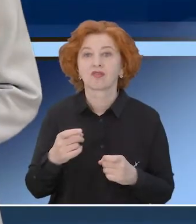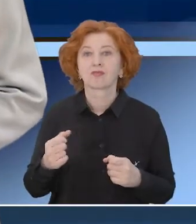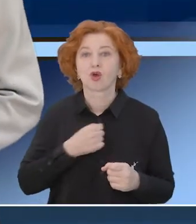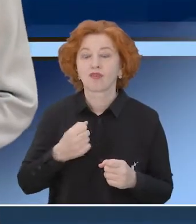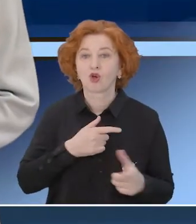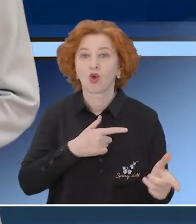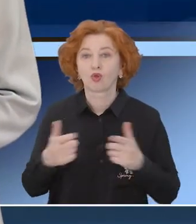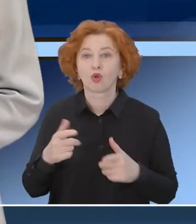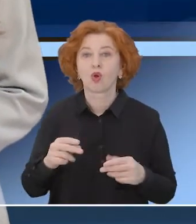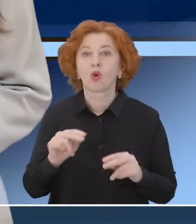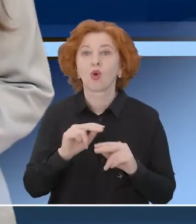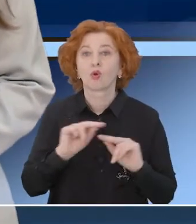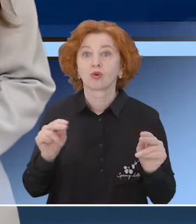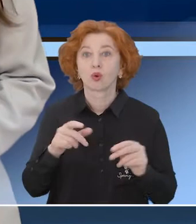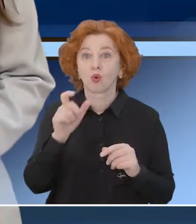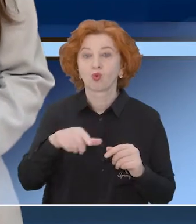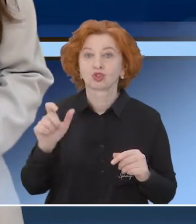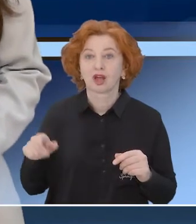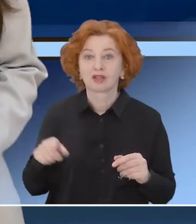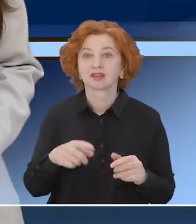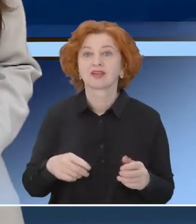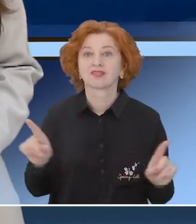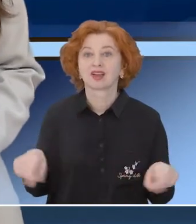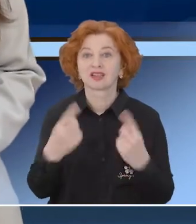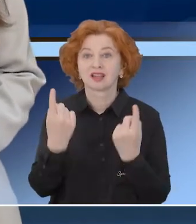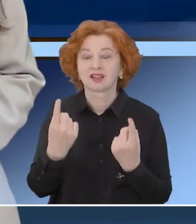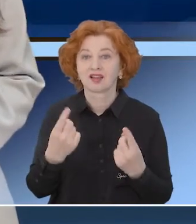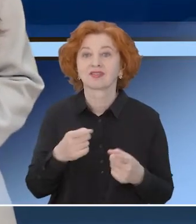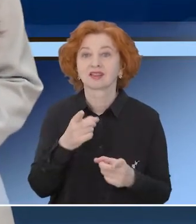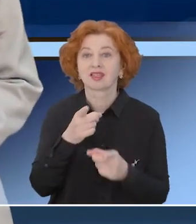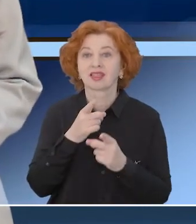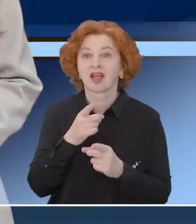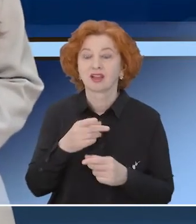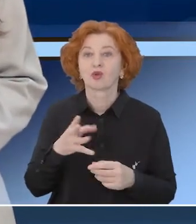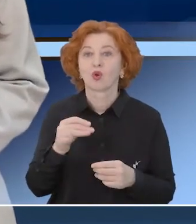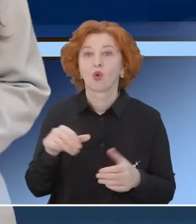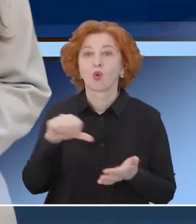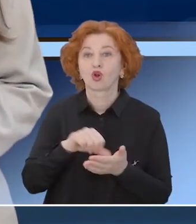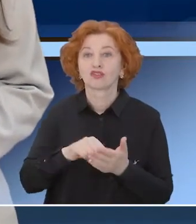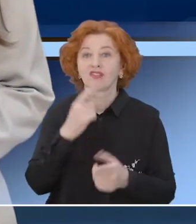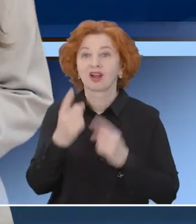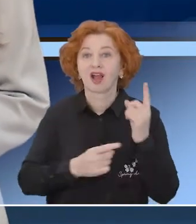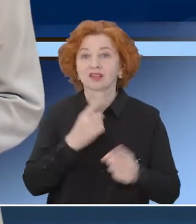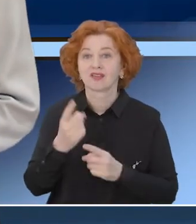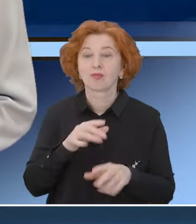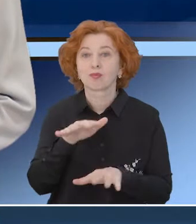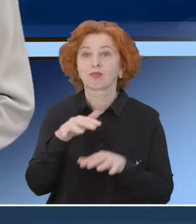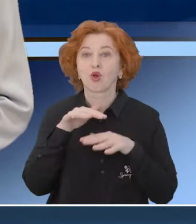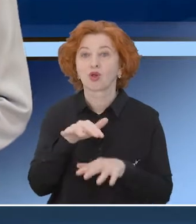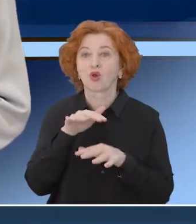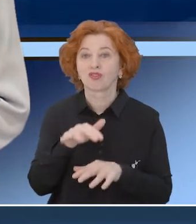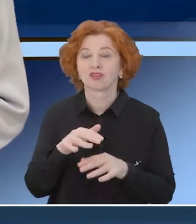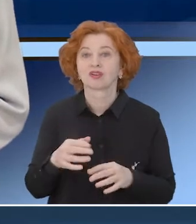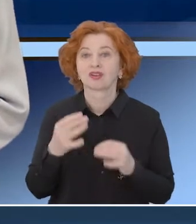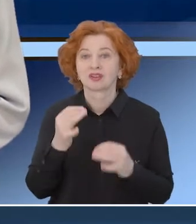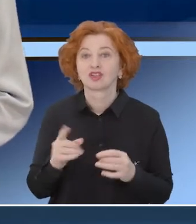Оружие в боевой готовности. Участники патриотического клуба «Звезда» восстанавливают фронтовую технику, участвуют в реконструкции боев